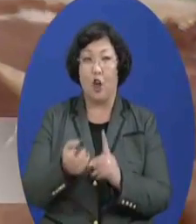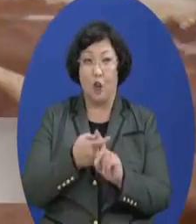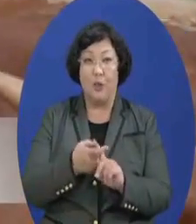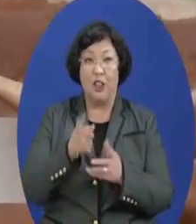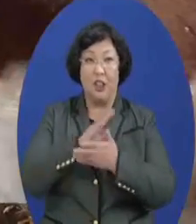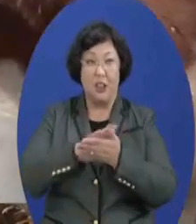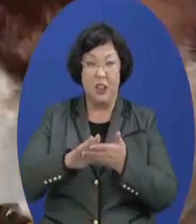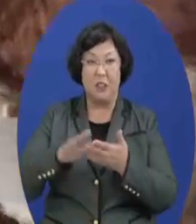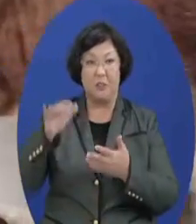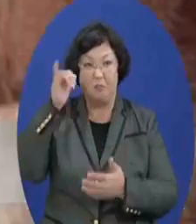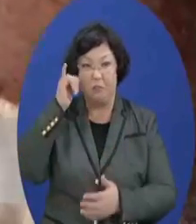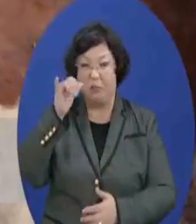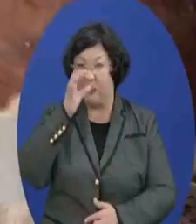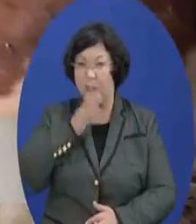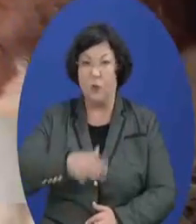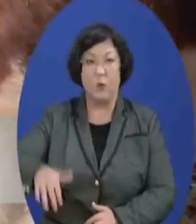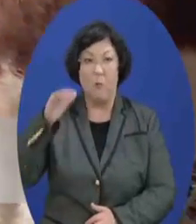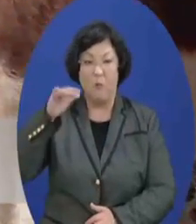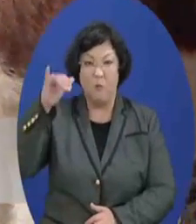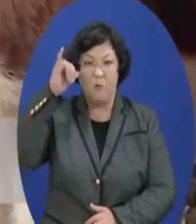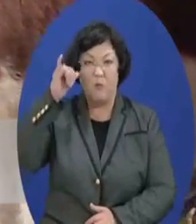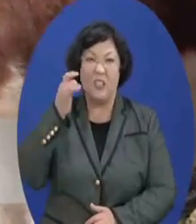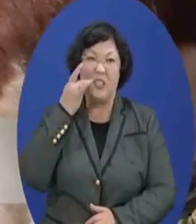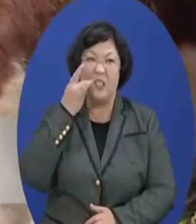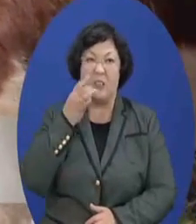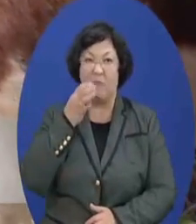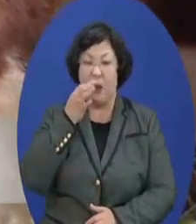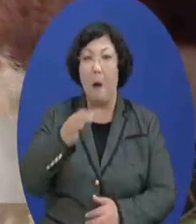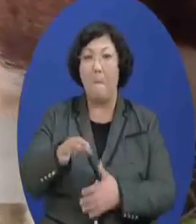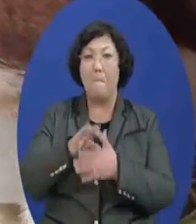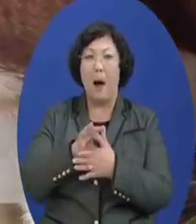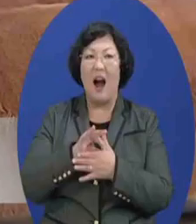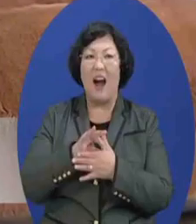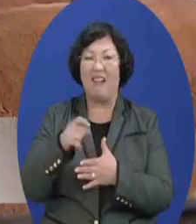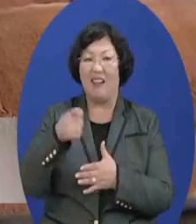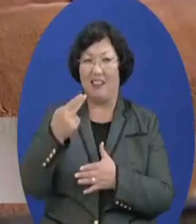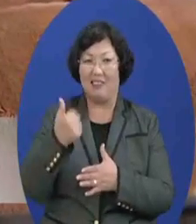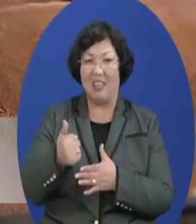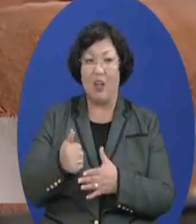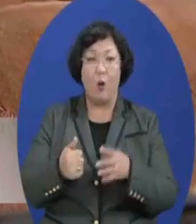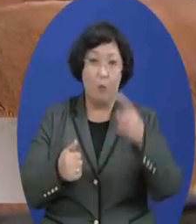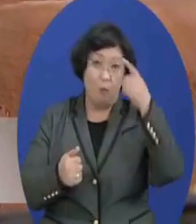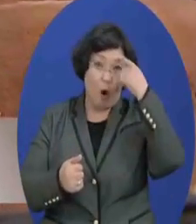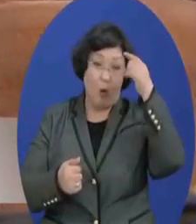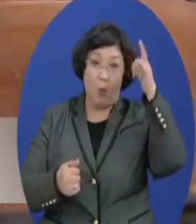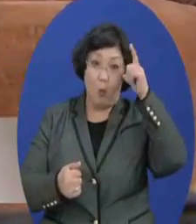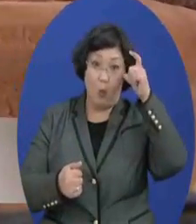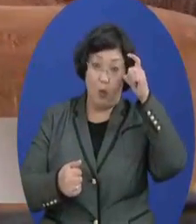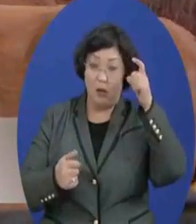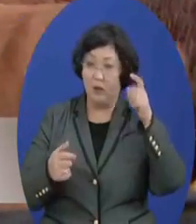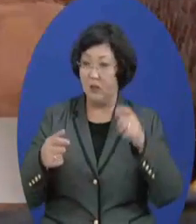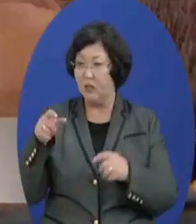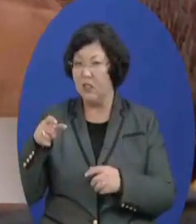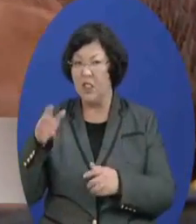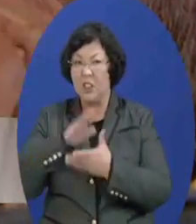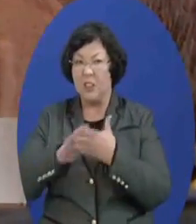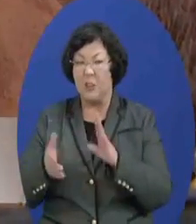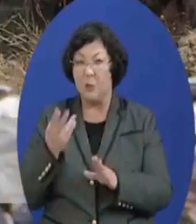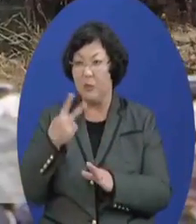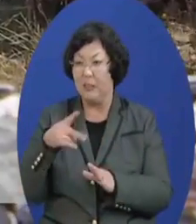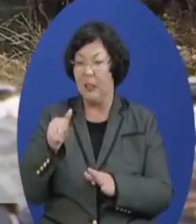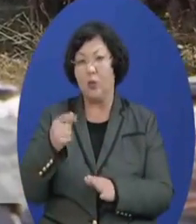Грэфорд сэлэнг үйлдвэрийн нас бий гүйцсэн үхрүүд махны гарцын хувьд энгийн Монгол үхрээс 100-аас 150 кг-аар илүү